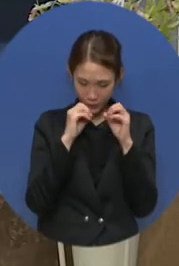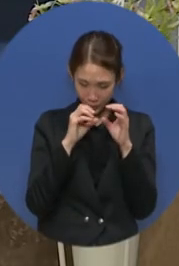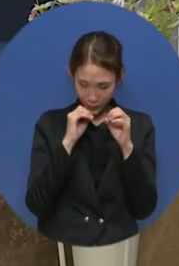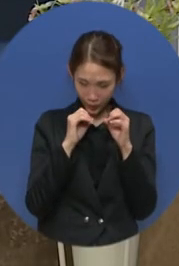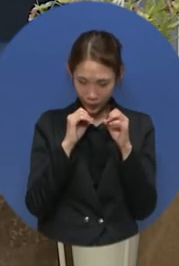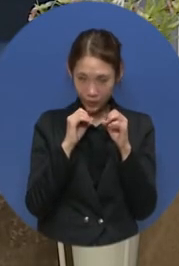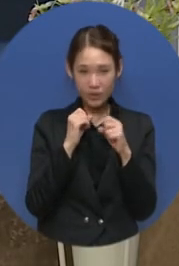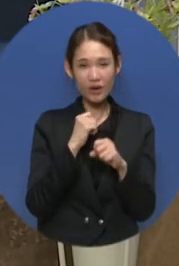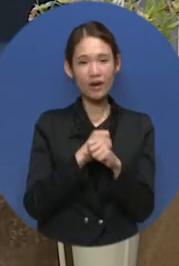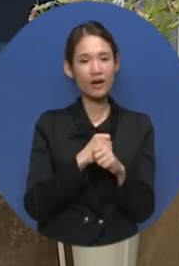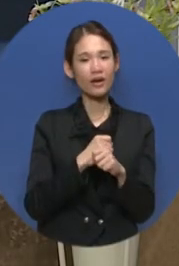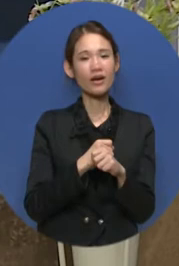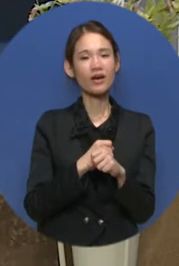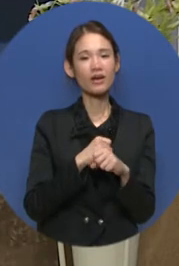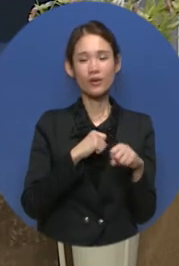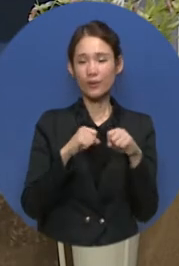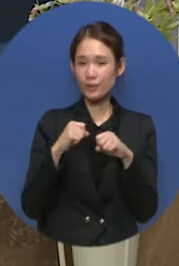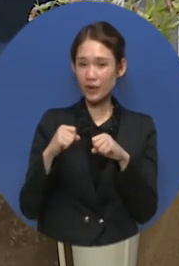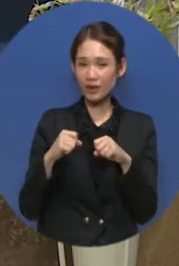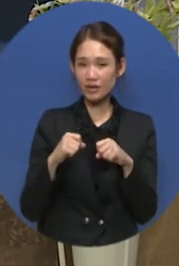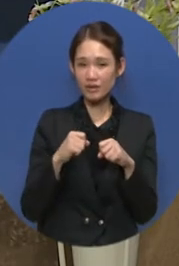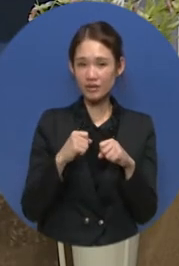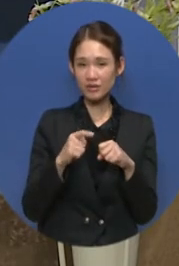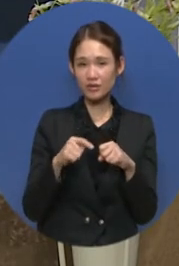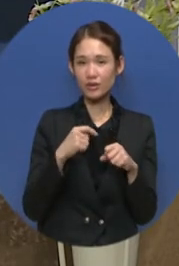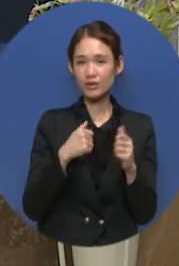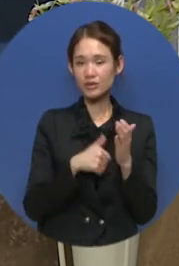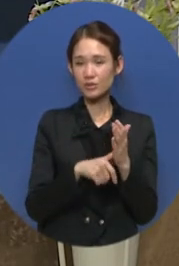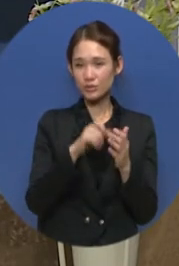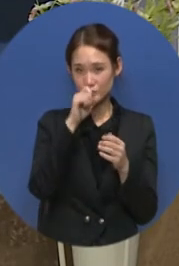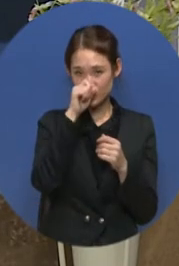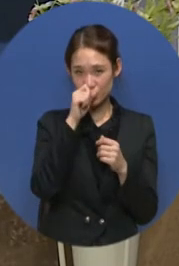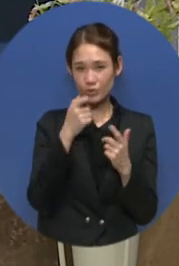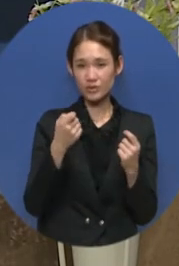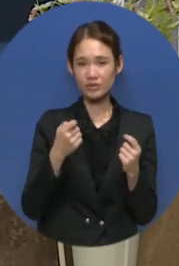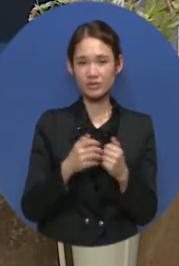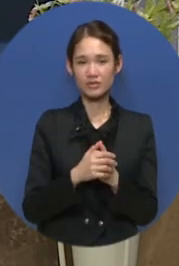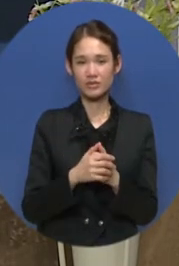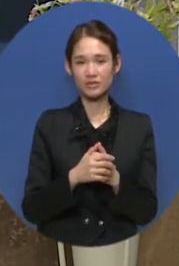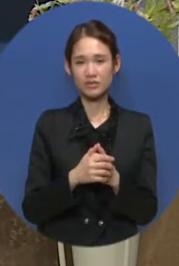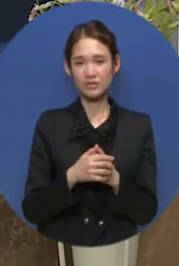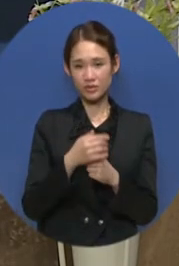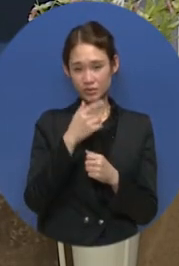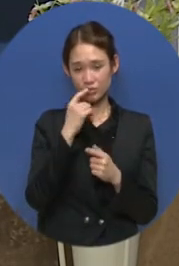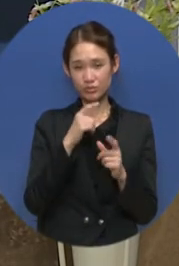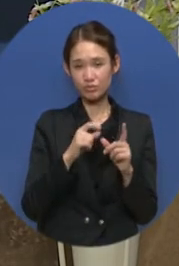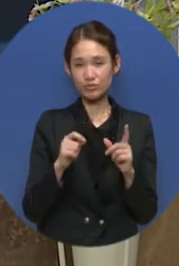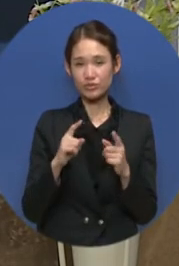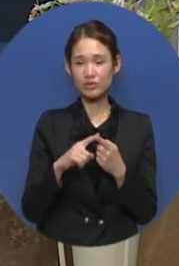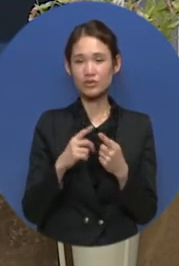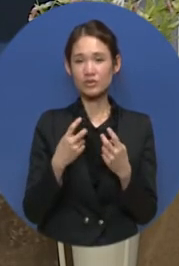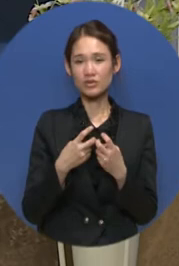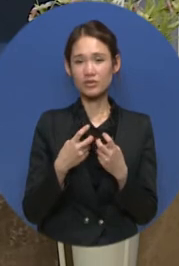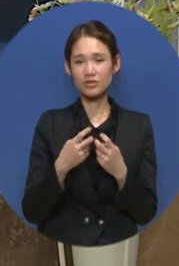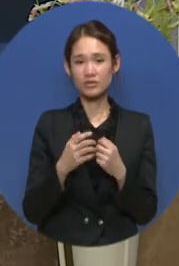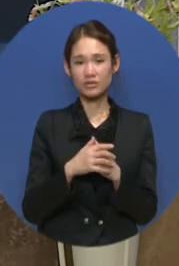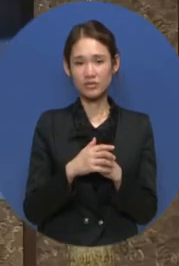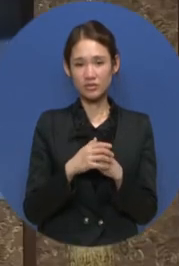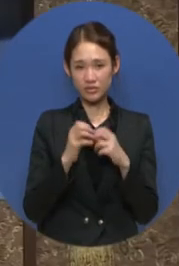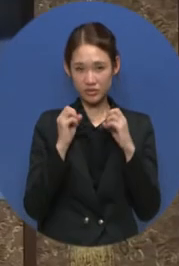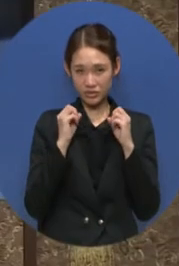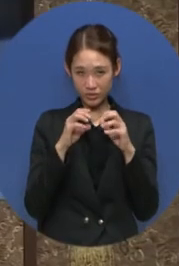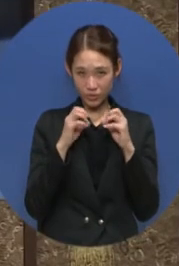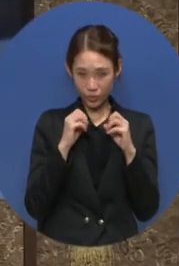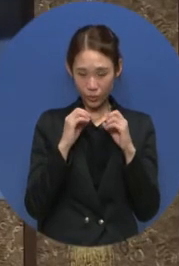좀 활발히 하면은 왜냐면 이 제품력은 굉장히 좋은 것 같거든요. 그렇습니다. 근데 그 부분에 대해서는 제가 이게 홍보력인